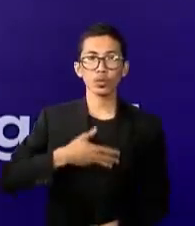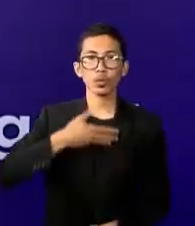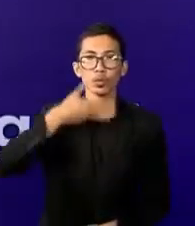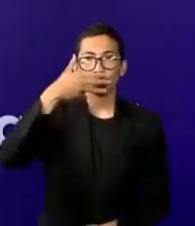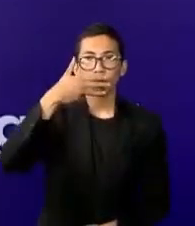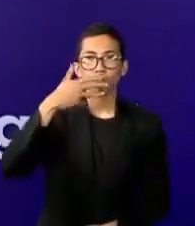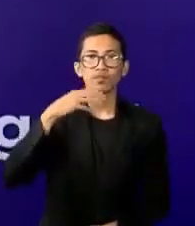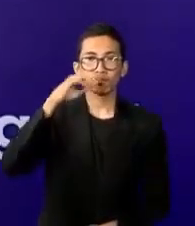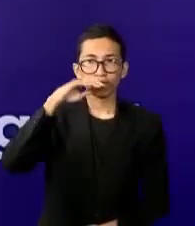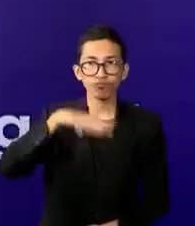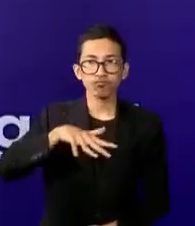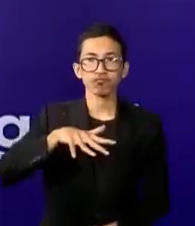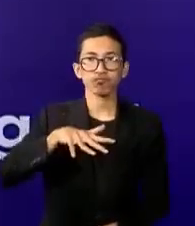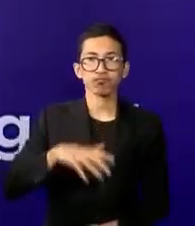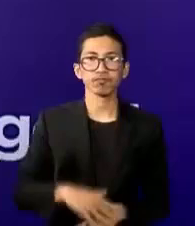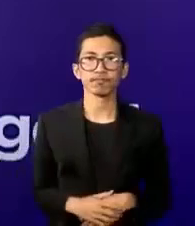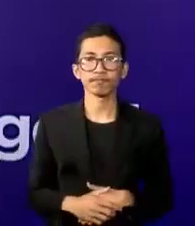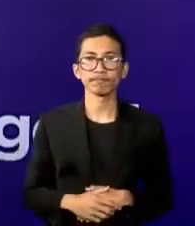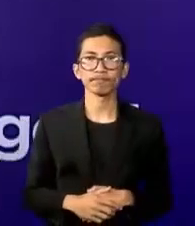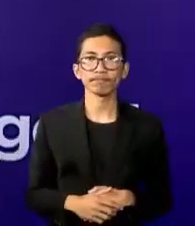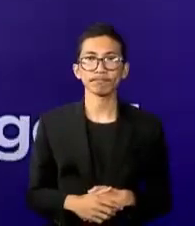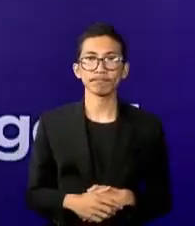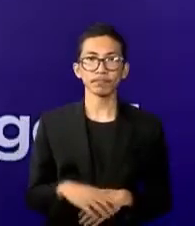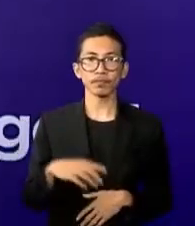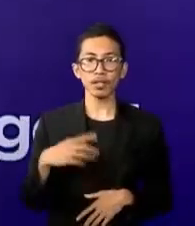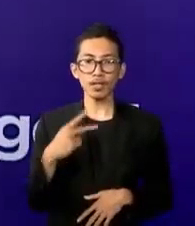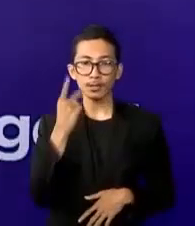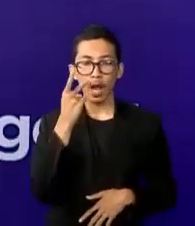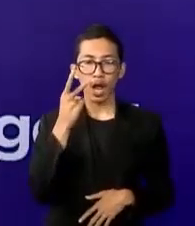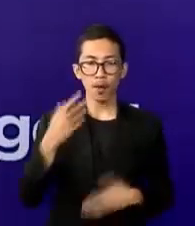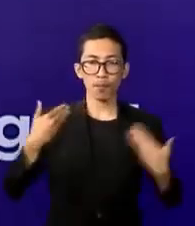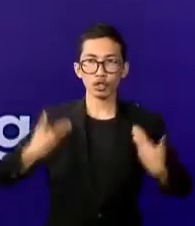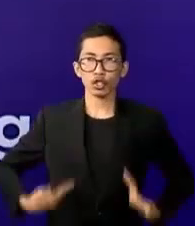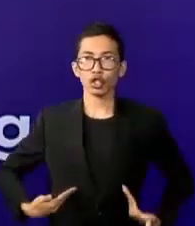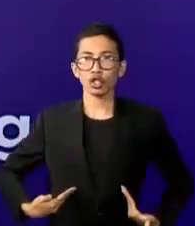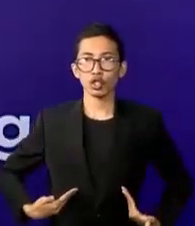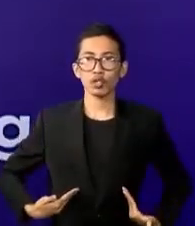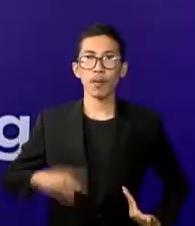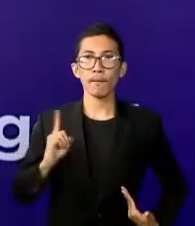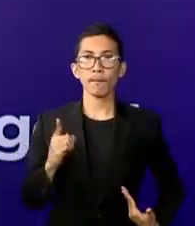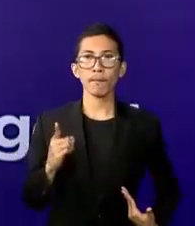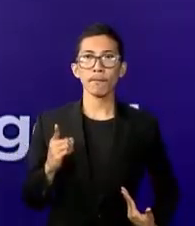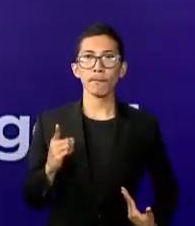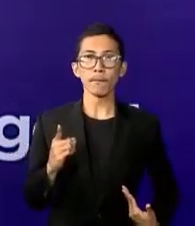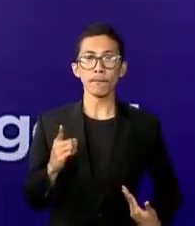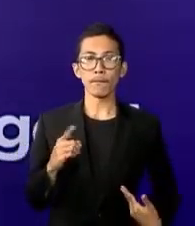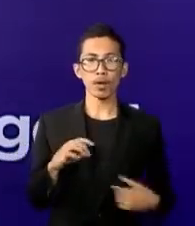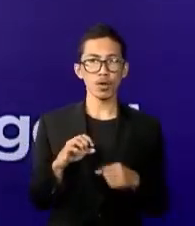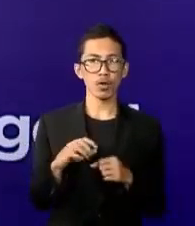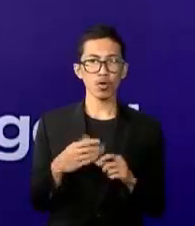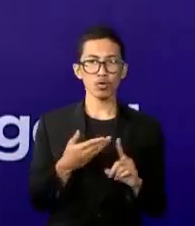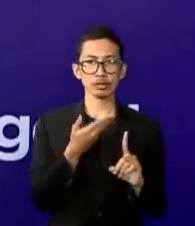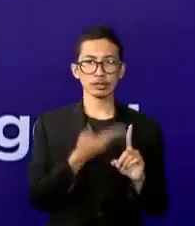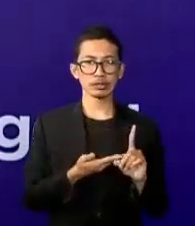harus maksimal kemudian ee menjaga postur karena orang yang covid tidak semua postur paru-parunya itu baik